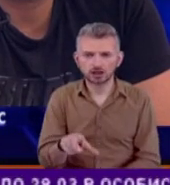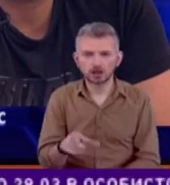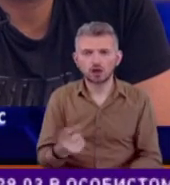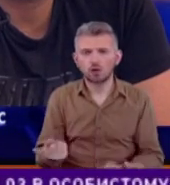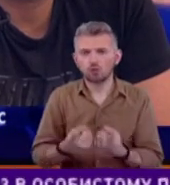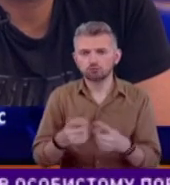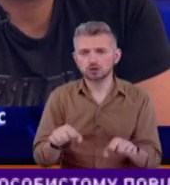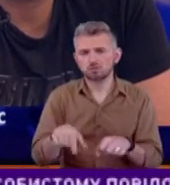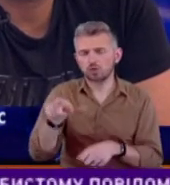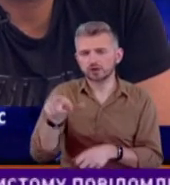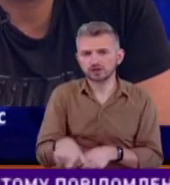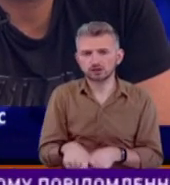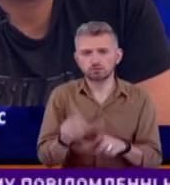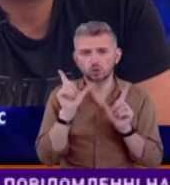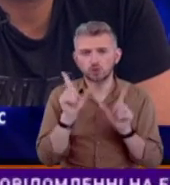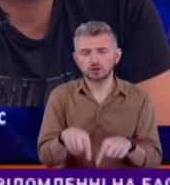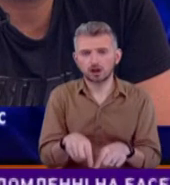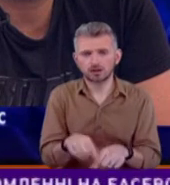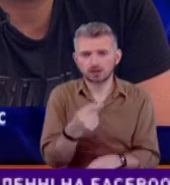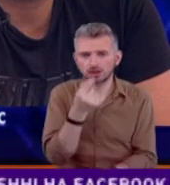обычный мотоциклист проехался